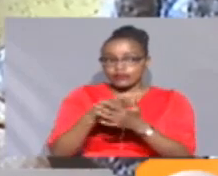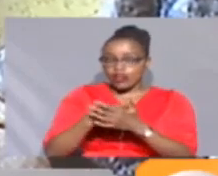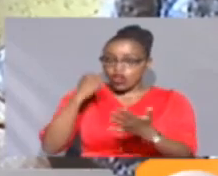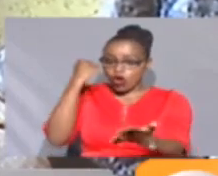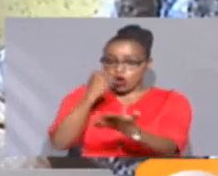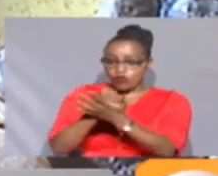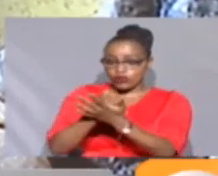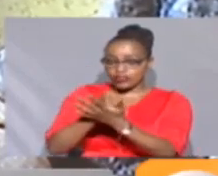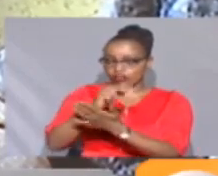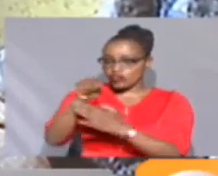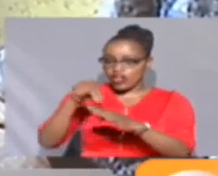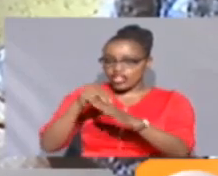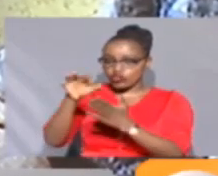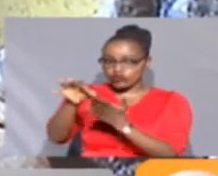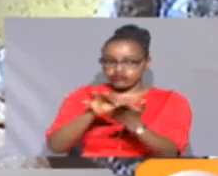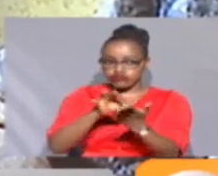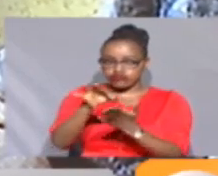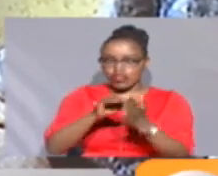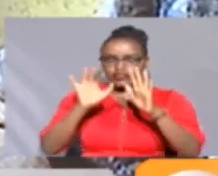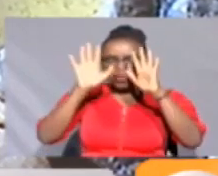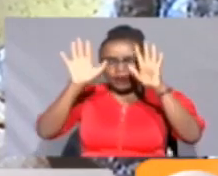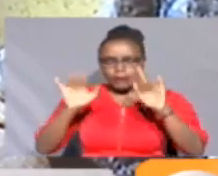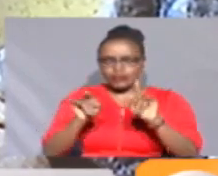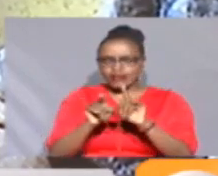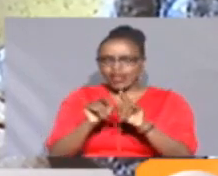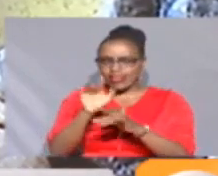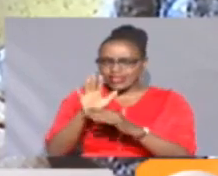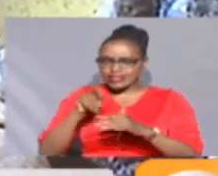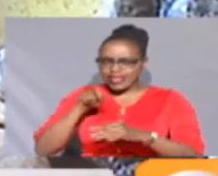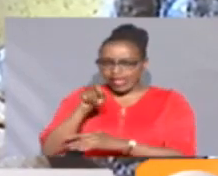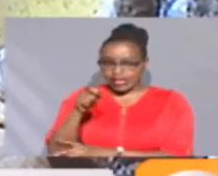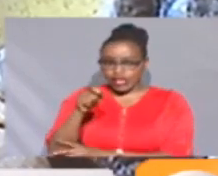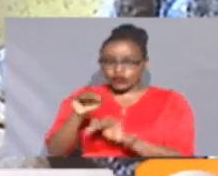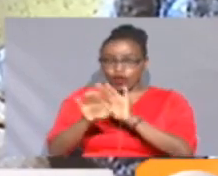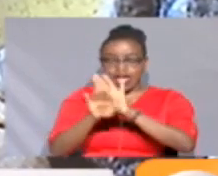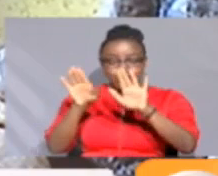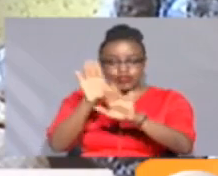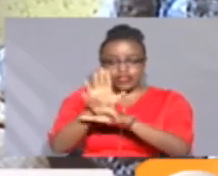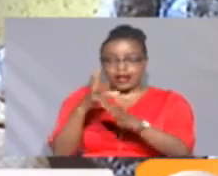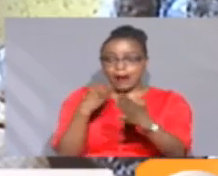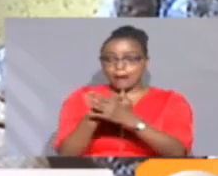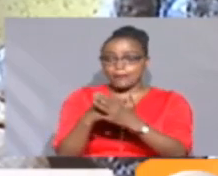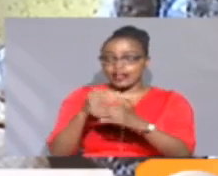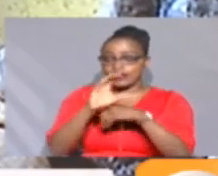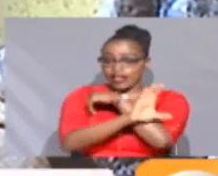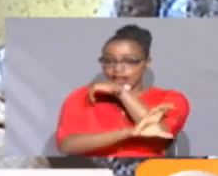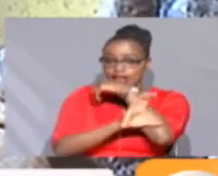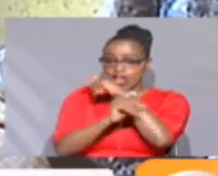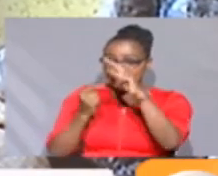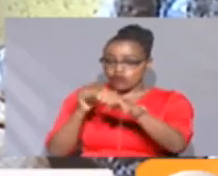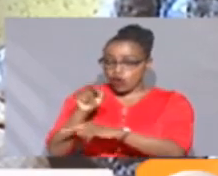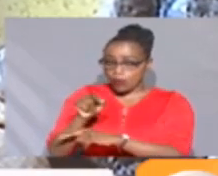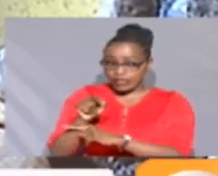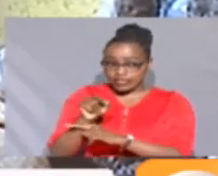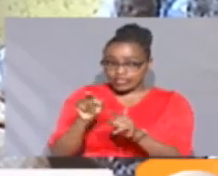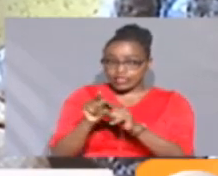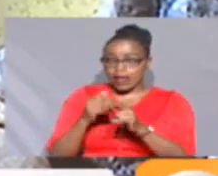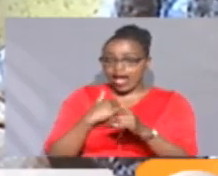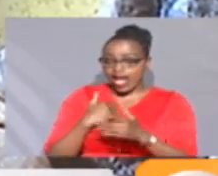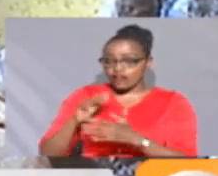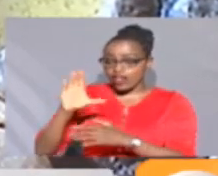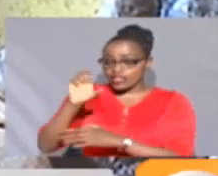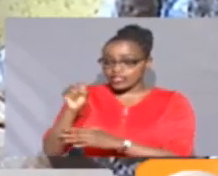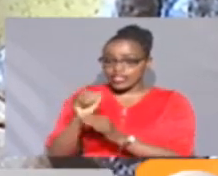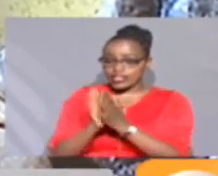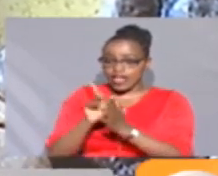Ofisi ya hazina ya kitaifa nchini ni muhimu na ndio kitovu cha shughuli zote za fedha nchini. Ni kutokana na hayo ambapo kukosekana kwa waziri